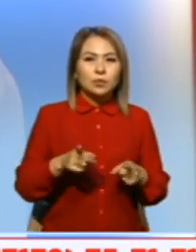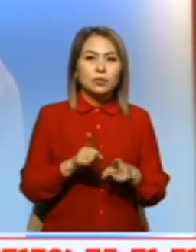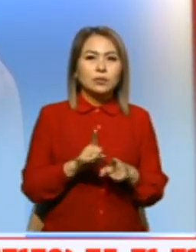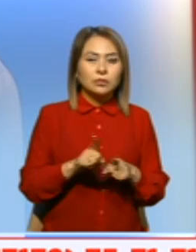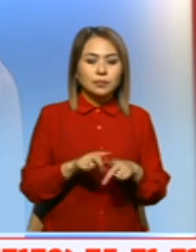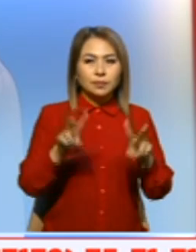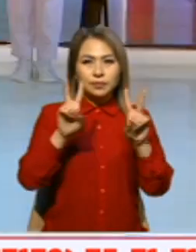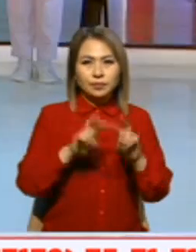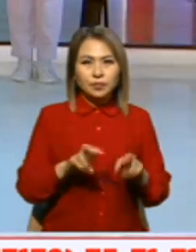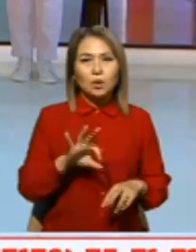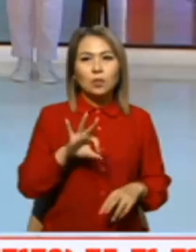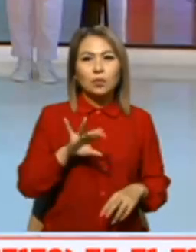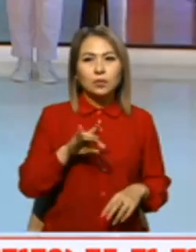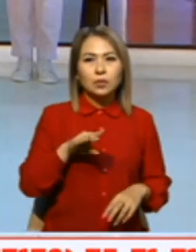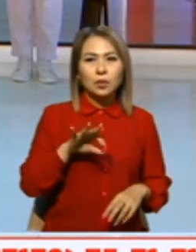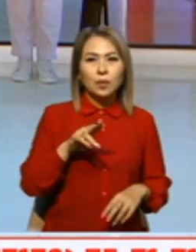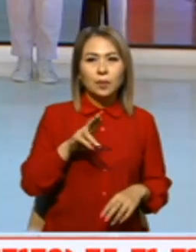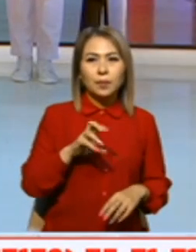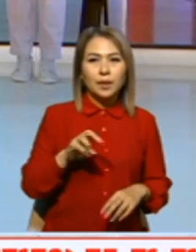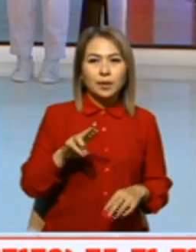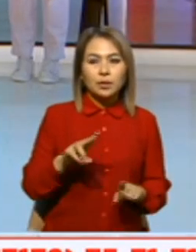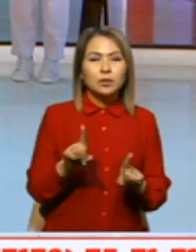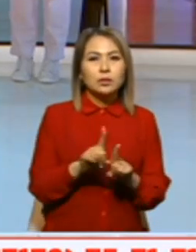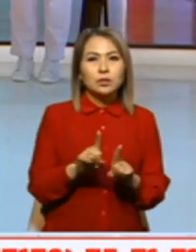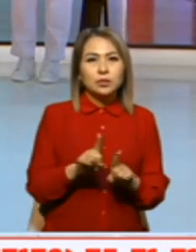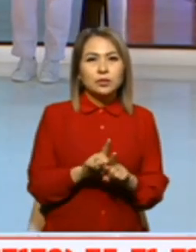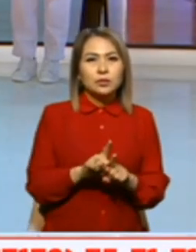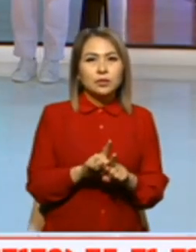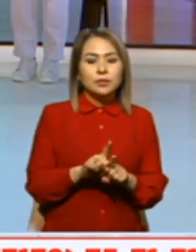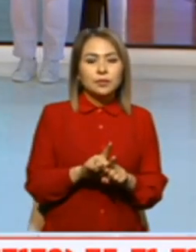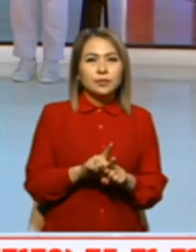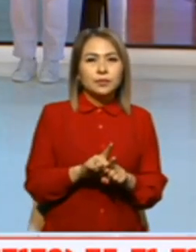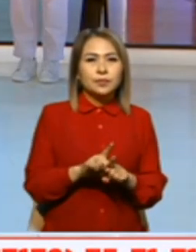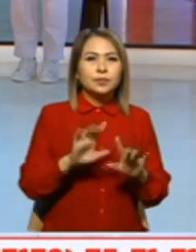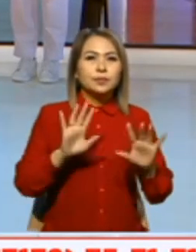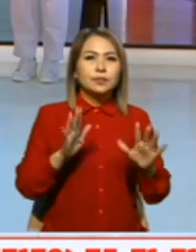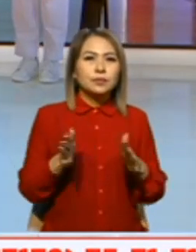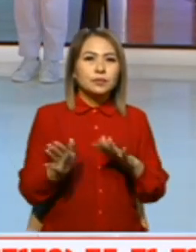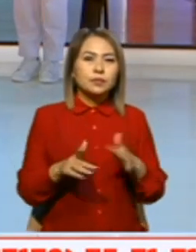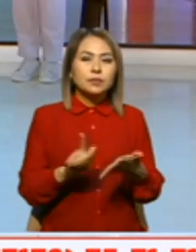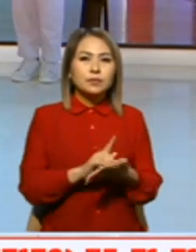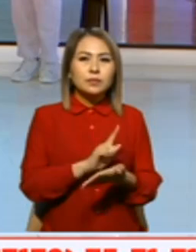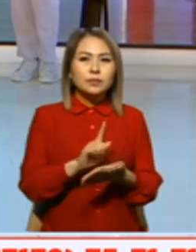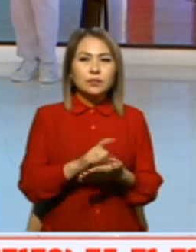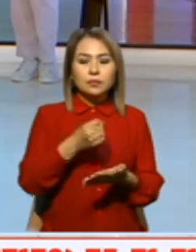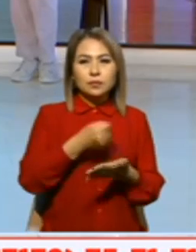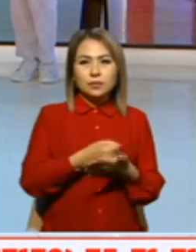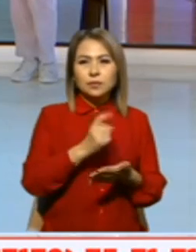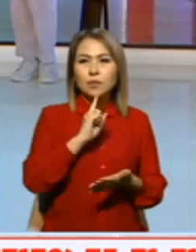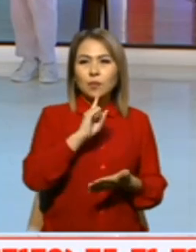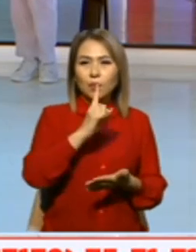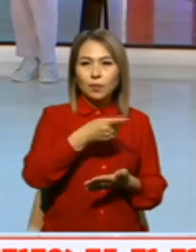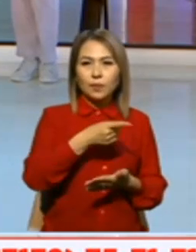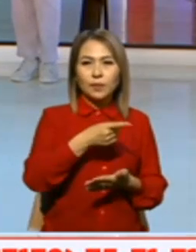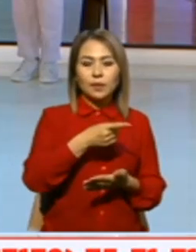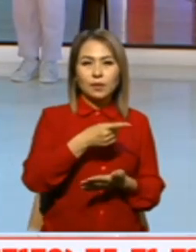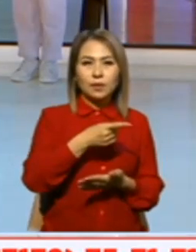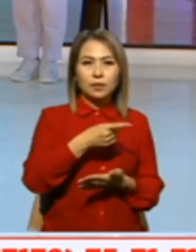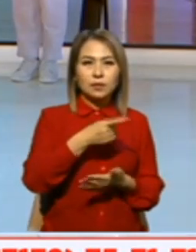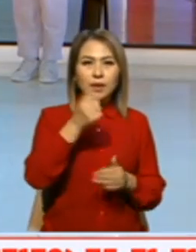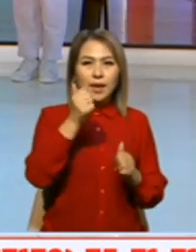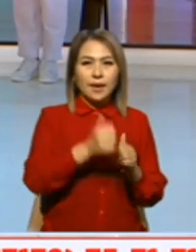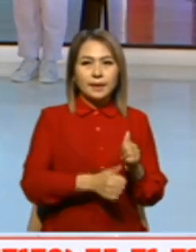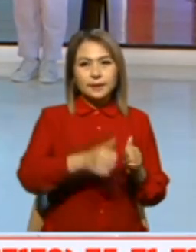және ортопед маманы міндетті түрде қарау керек. Одан кейінгі жағдайда міндетті түрде бір жасқа дейінгі аралықта бала әр